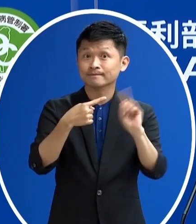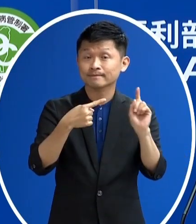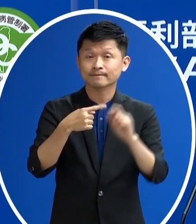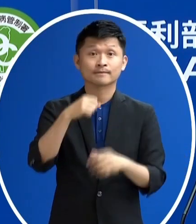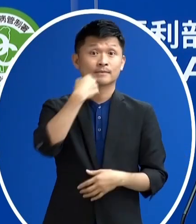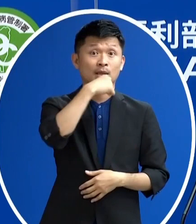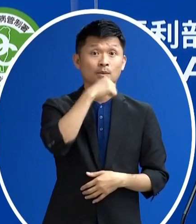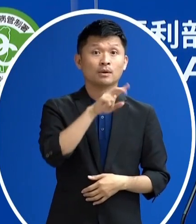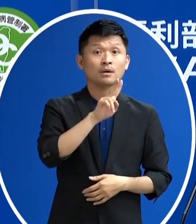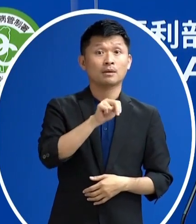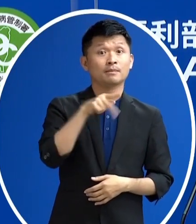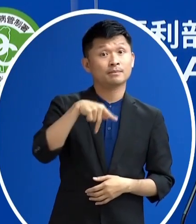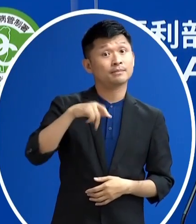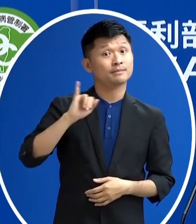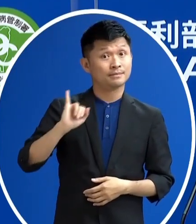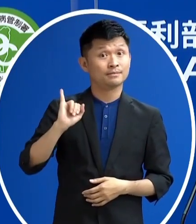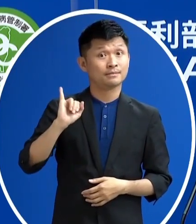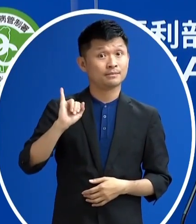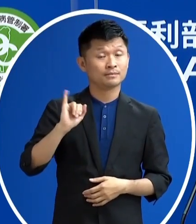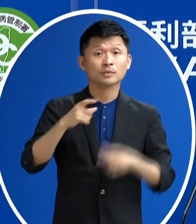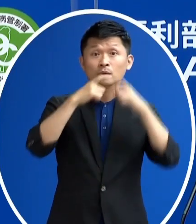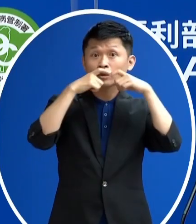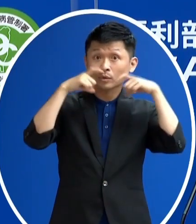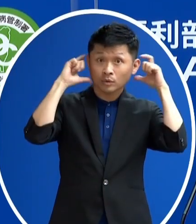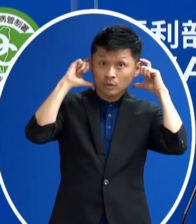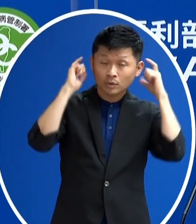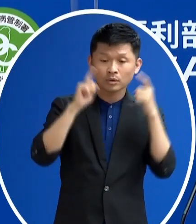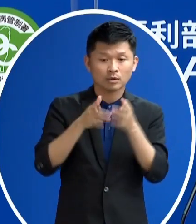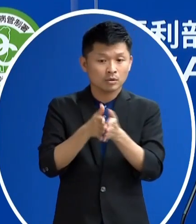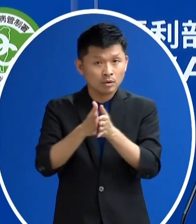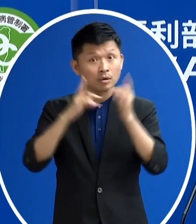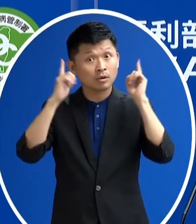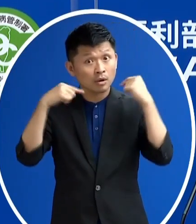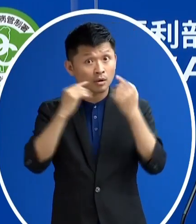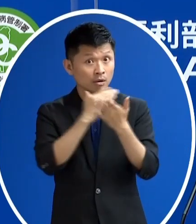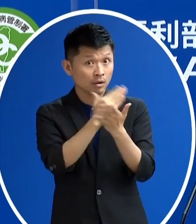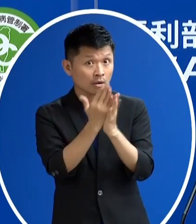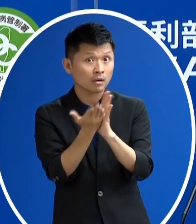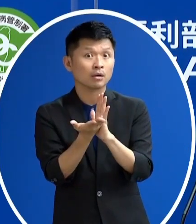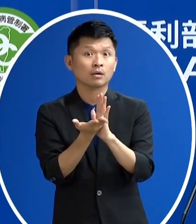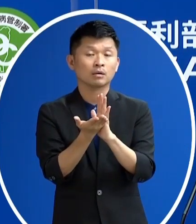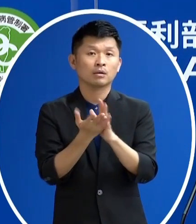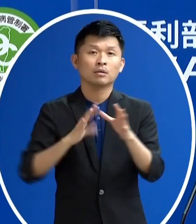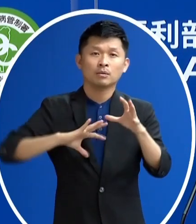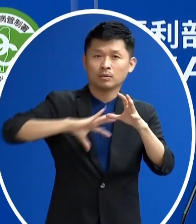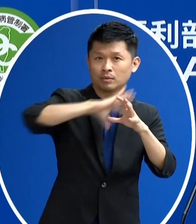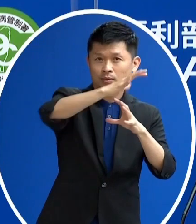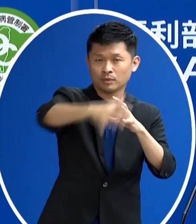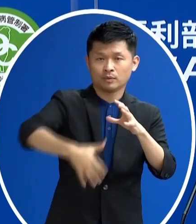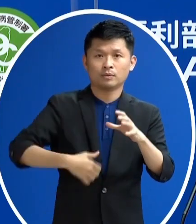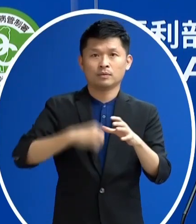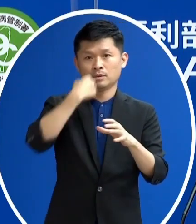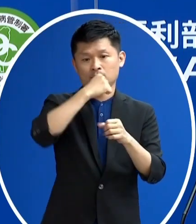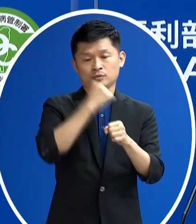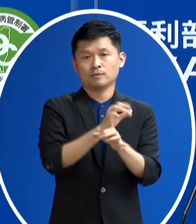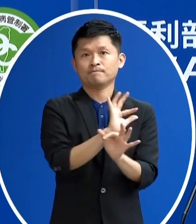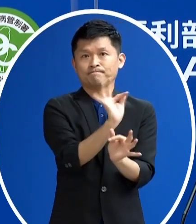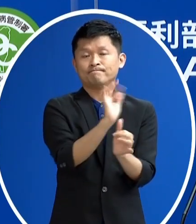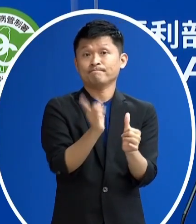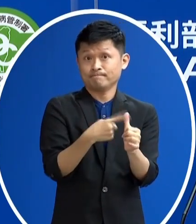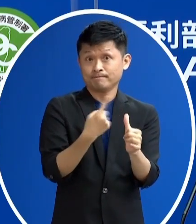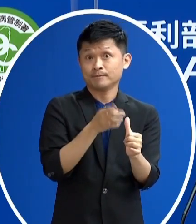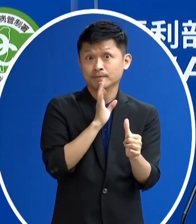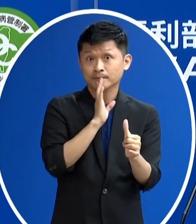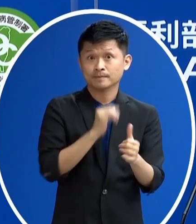台湾的 NPI， 换句话说，我们的口罩跟勤洗手这个制度，我们在全世界是做的最好，它